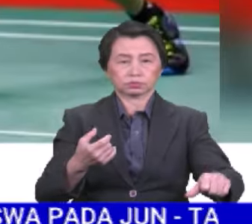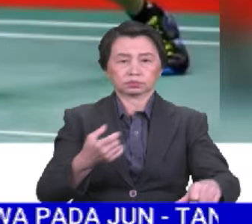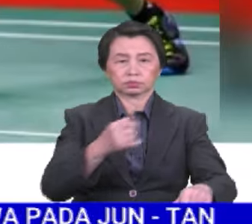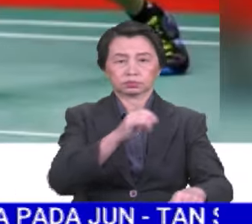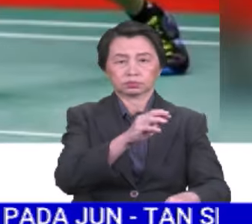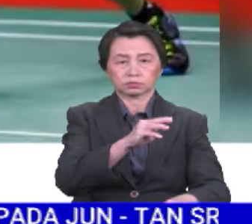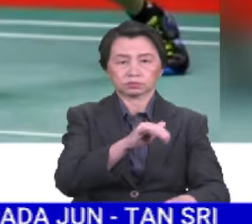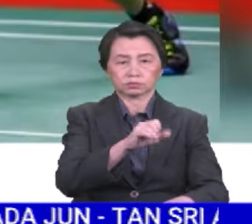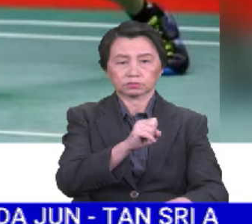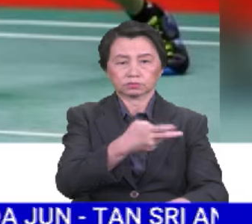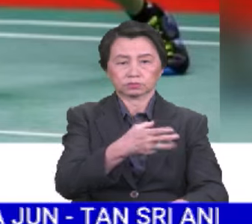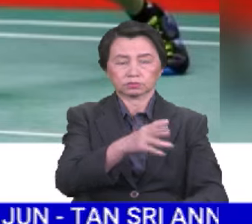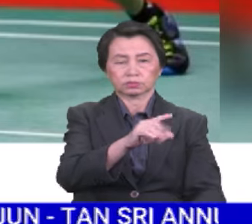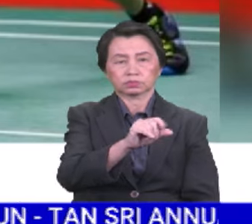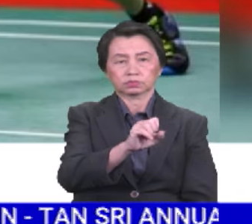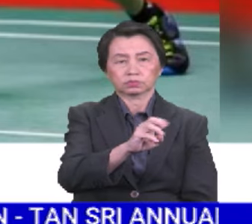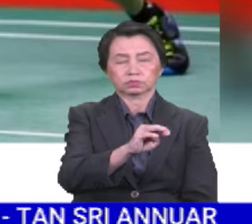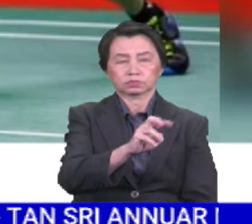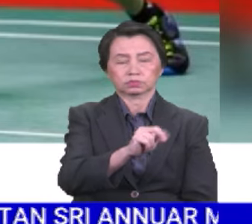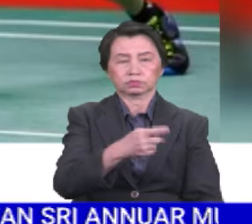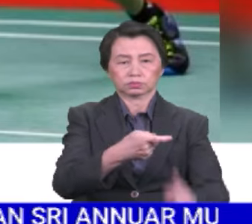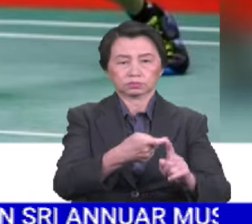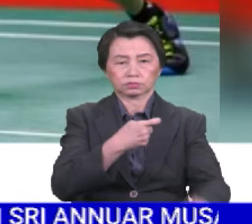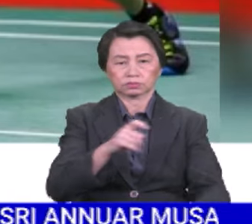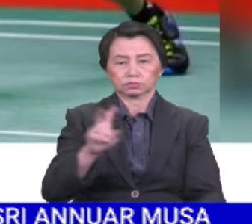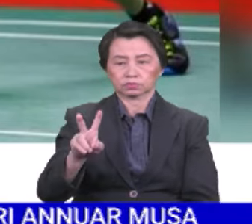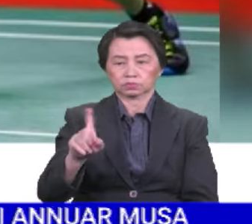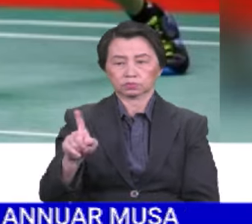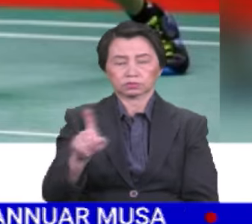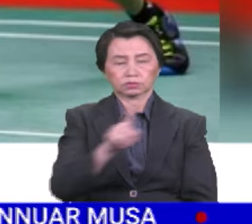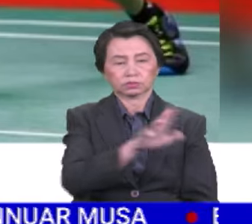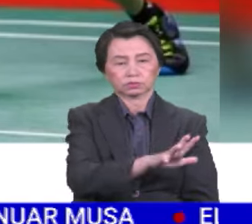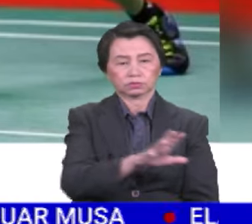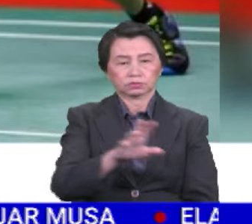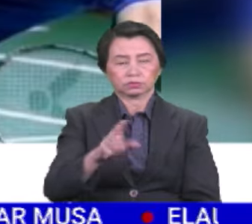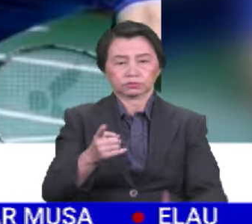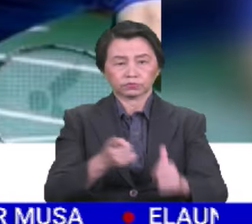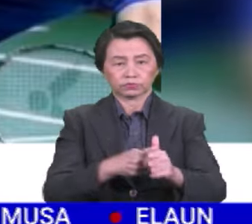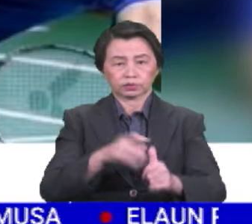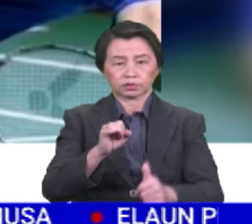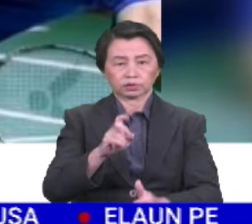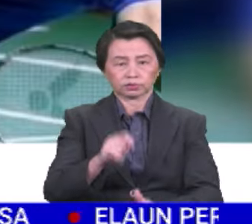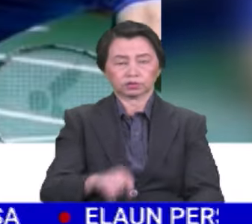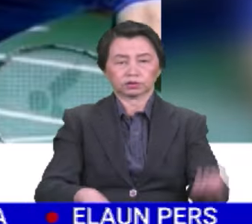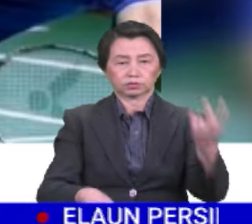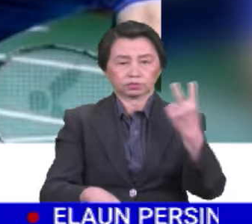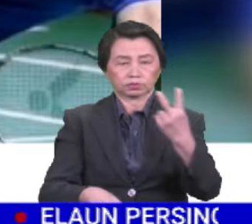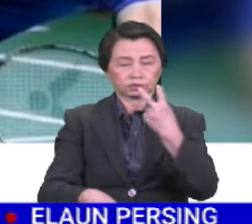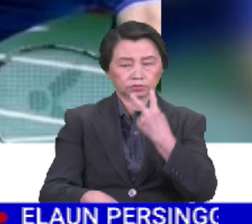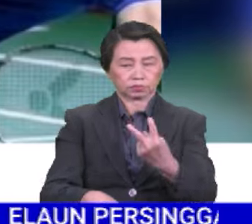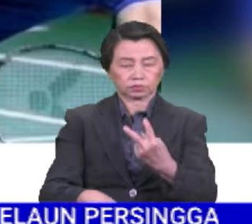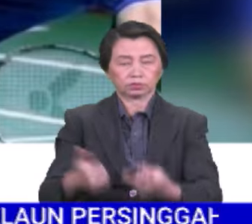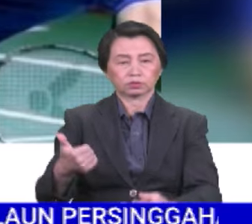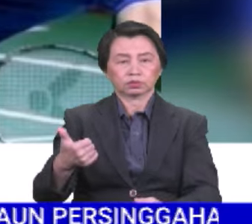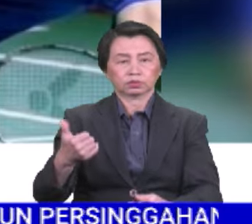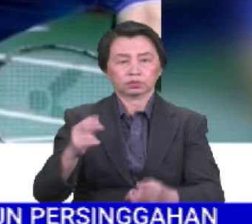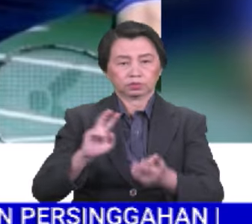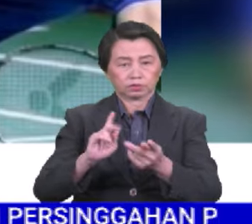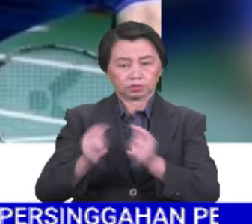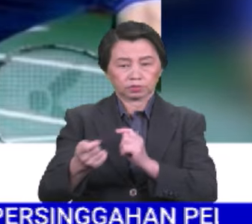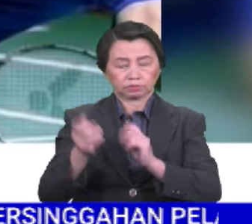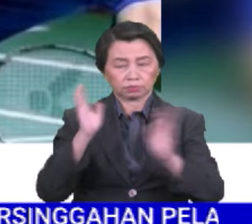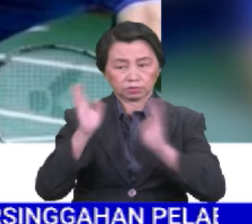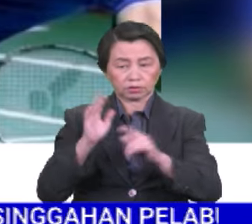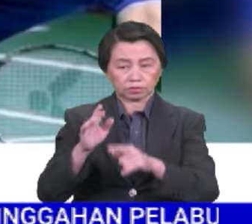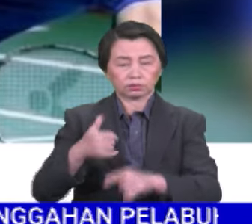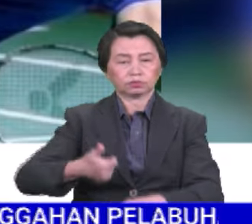misyar dan swetlana Stable main d'vastu remedi set pertama saya kedua juga menyaksikan penguasaan pasangan negara itu